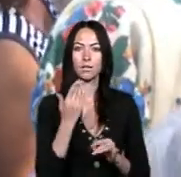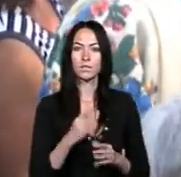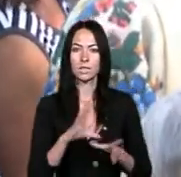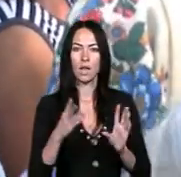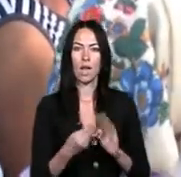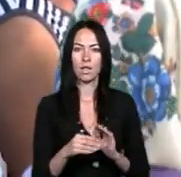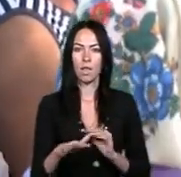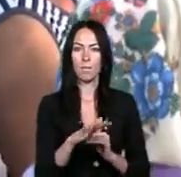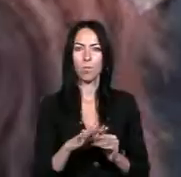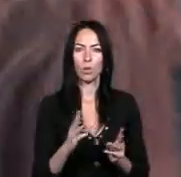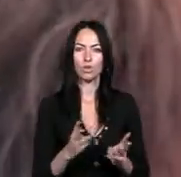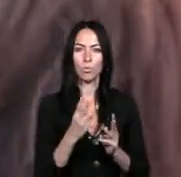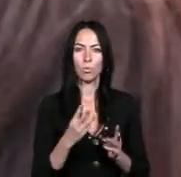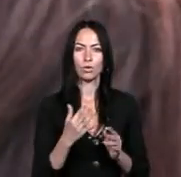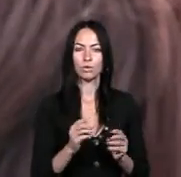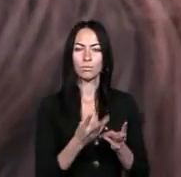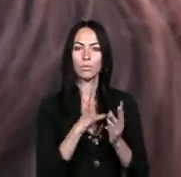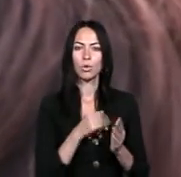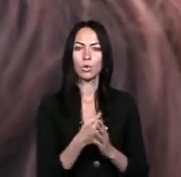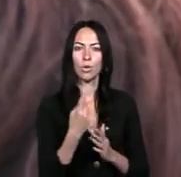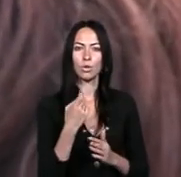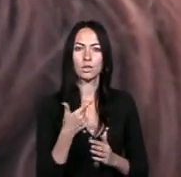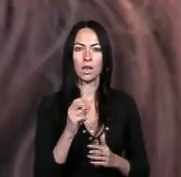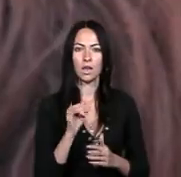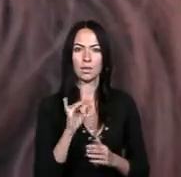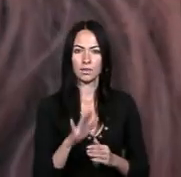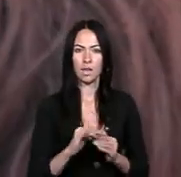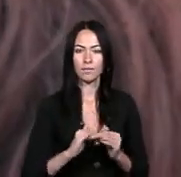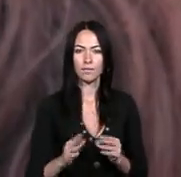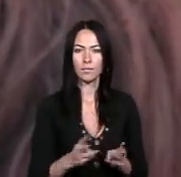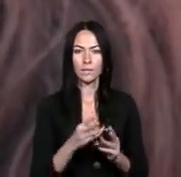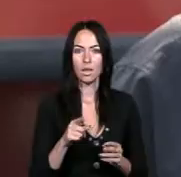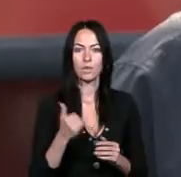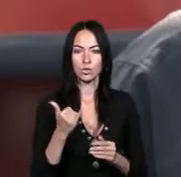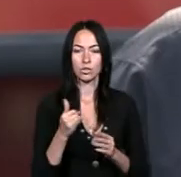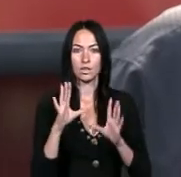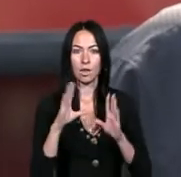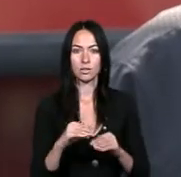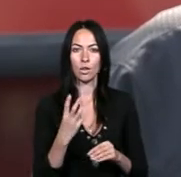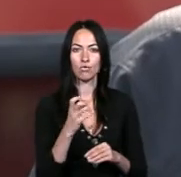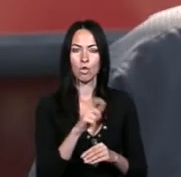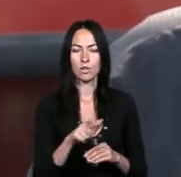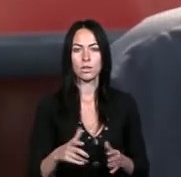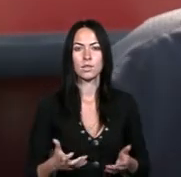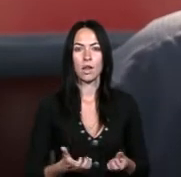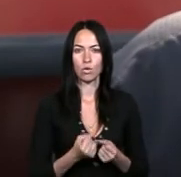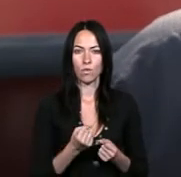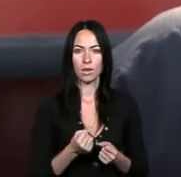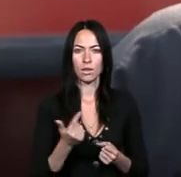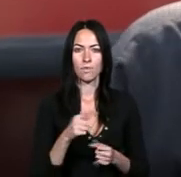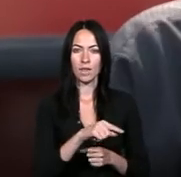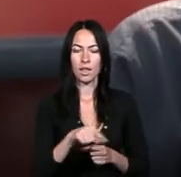пожежі змінилася до 100 гектарів. Тліє підстилка, гасять її 400 рятувальників. Нігде немає лінії відкритого вогню.